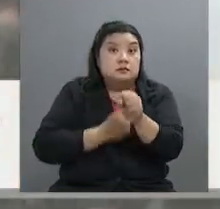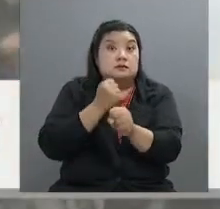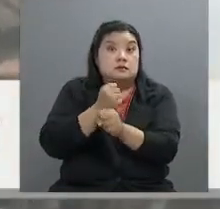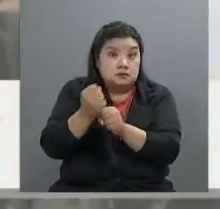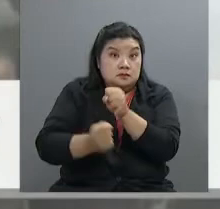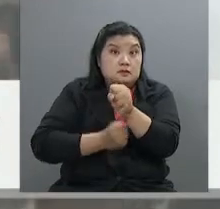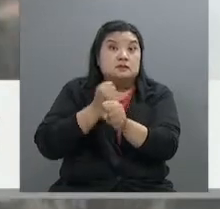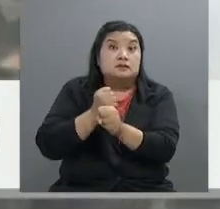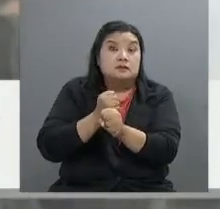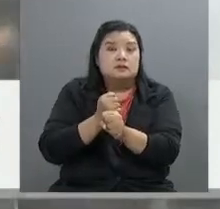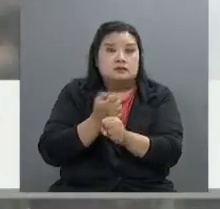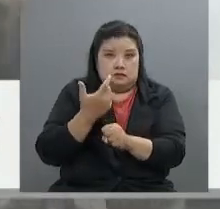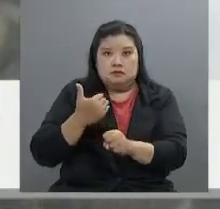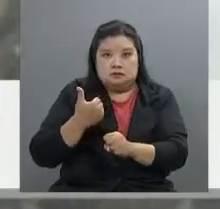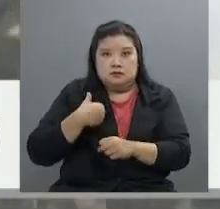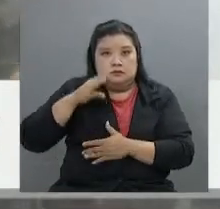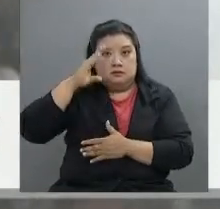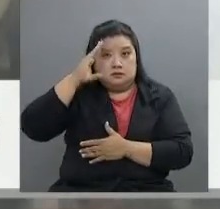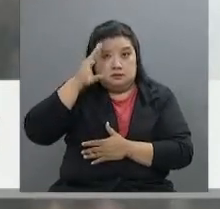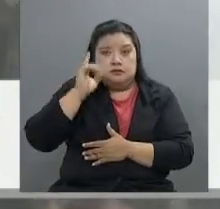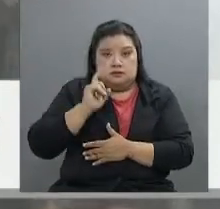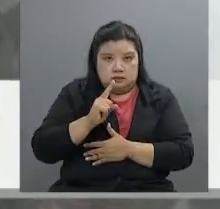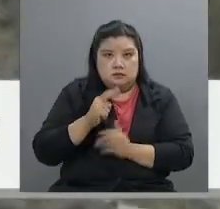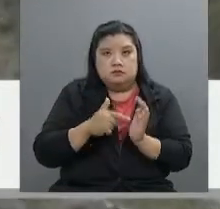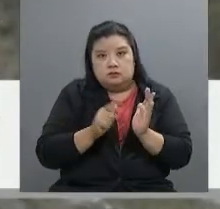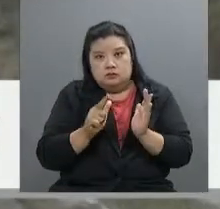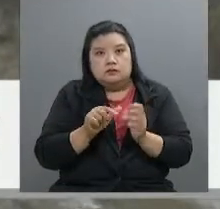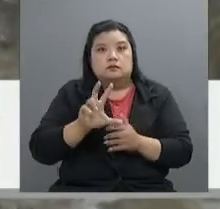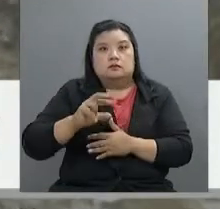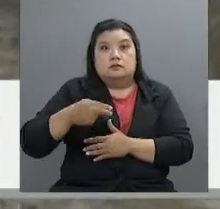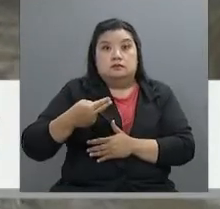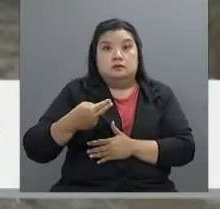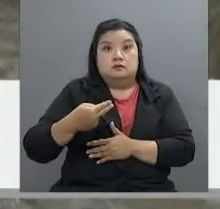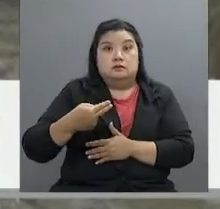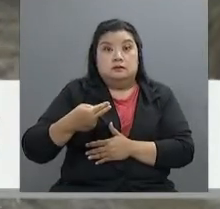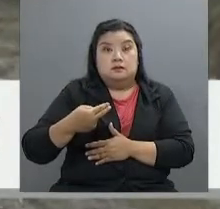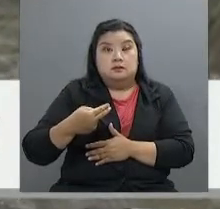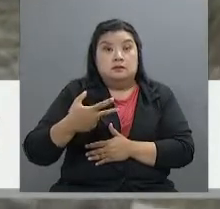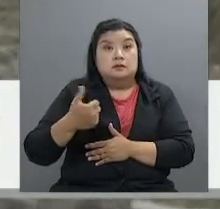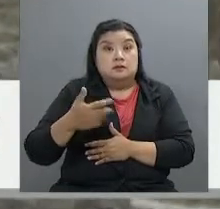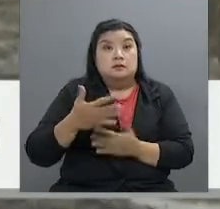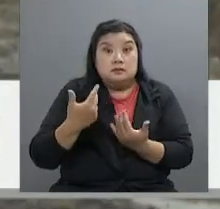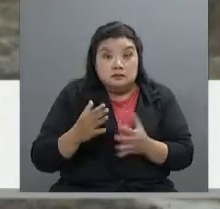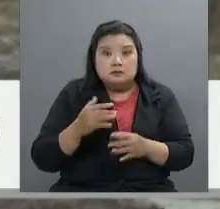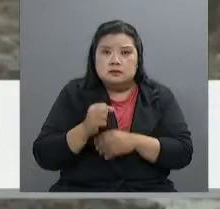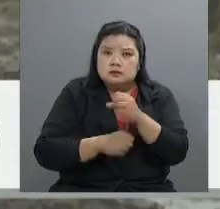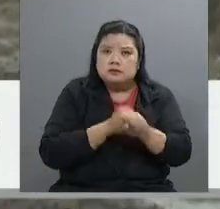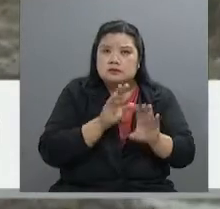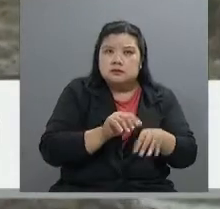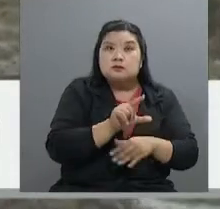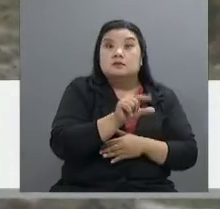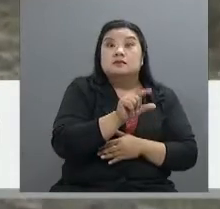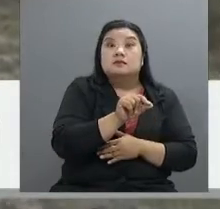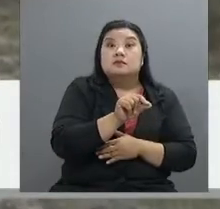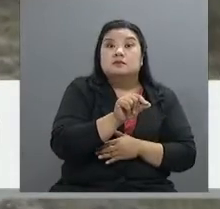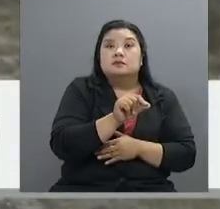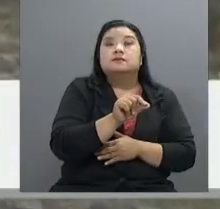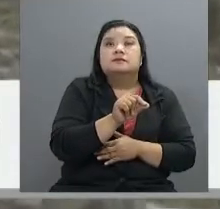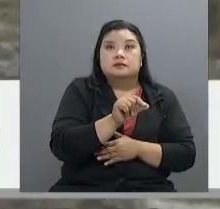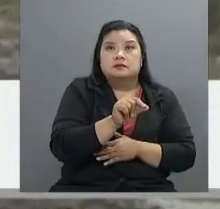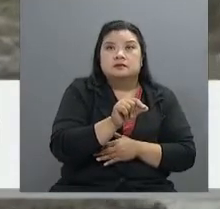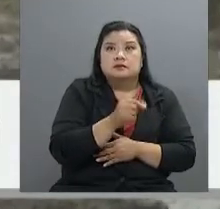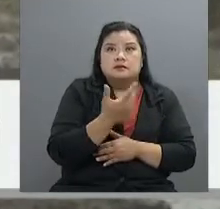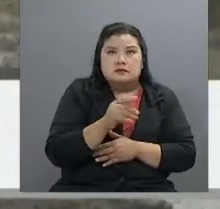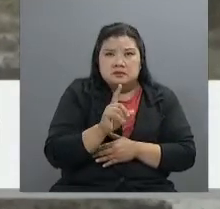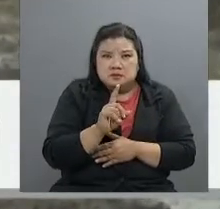ที่ถูกตรวจประจำการมากกว่า 3หมื่นคนซึ่งคนเหล่านี้และก็จะอยู่ในช่วงอายุ 20ปีเท่านั้นและนี่คือสิ่งที่หลาย